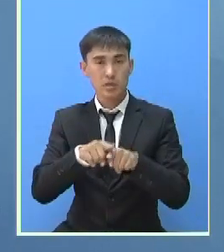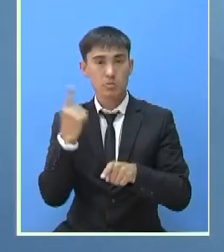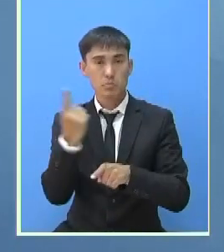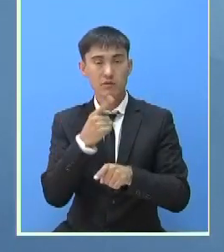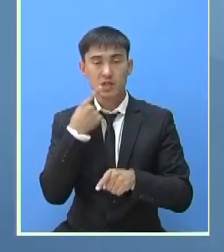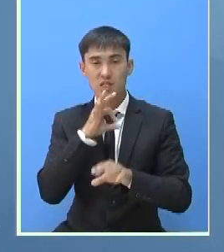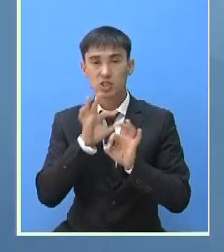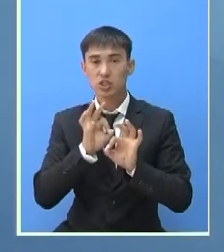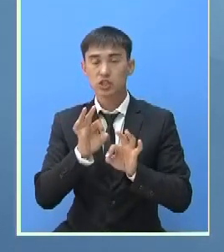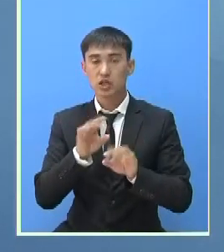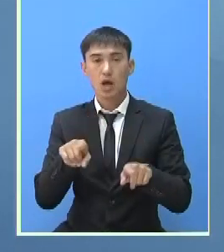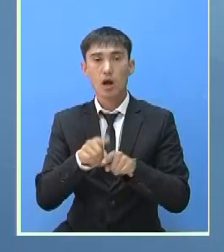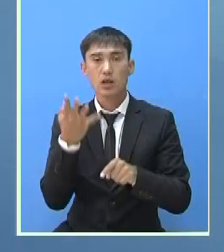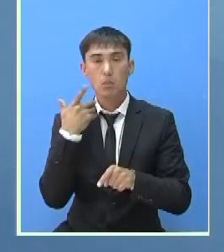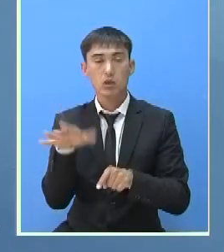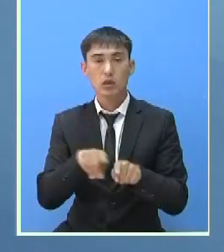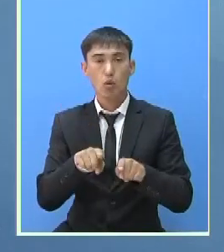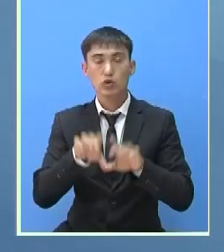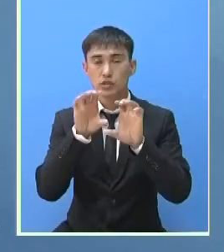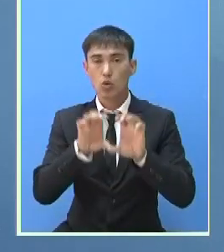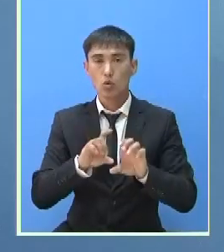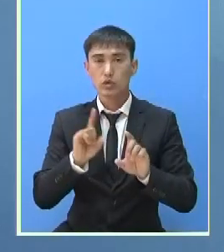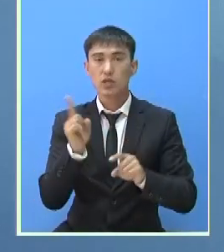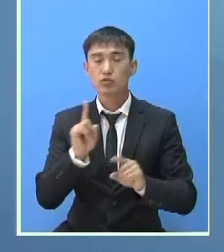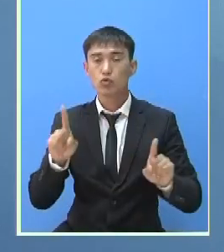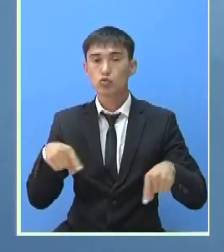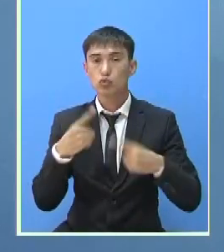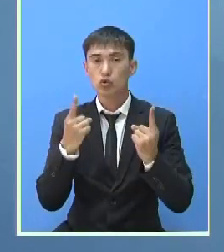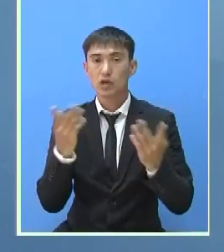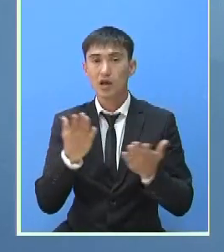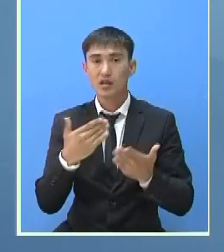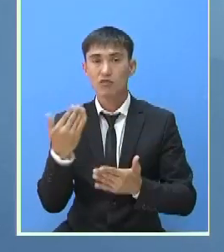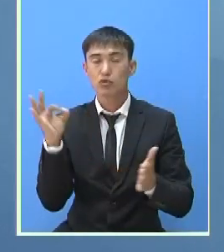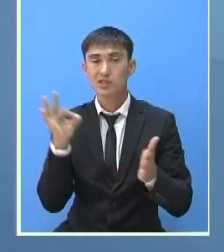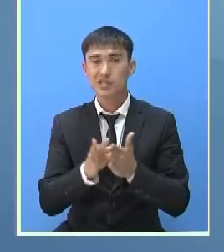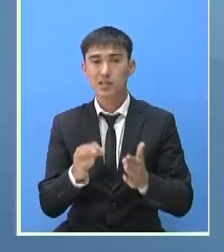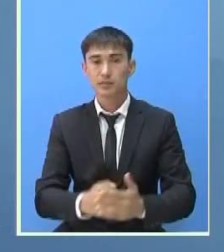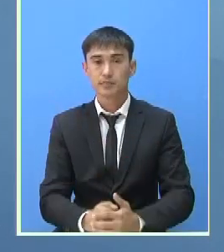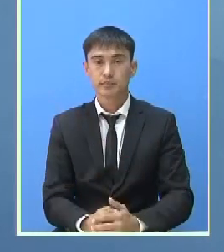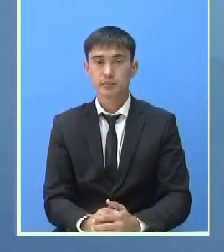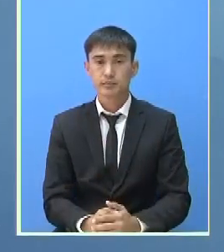Расскажите, пожалуйста, когда был принят такой закон, для чего он создан и каковы его цели?